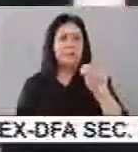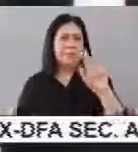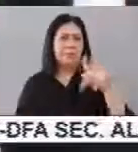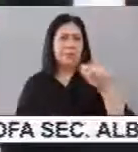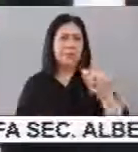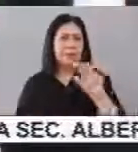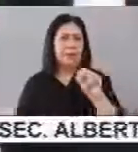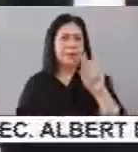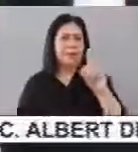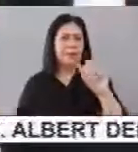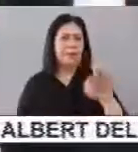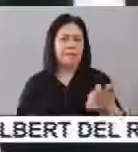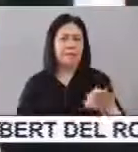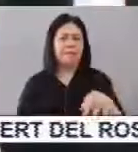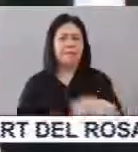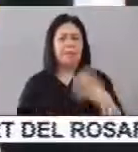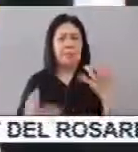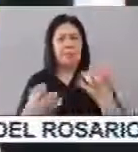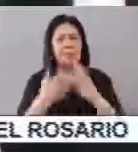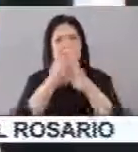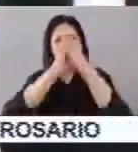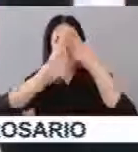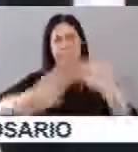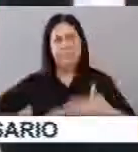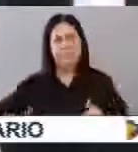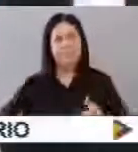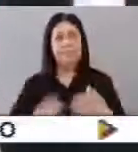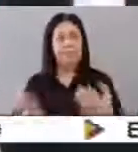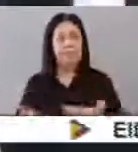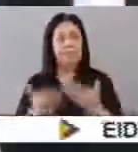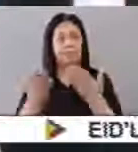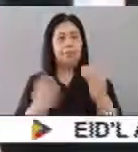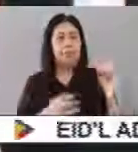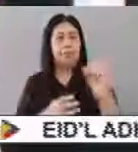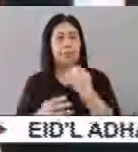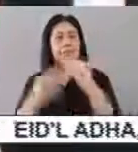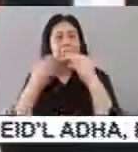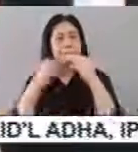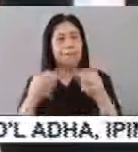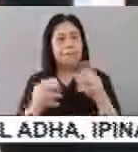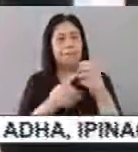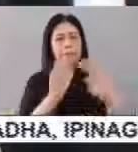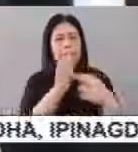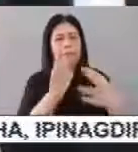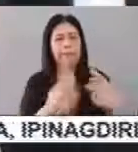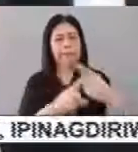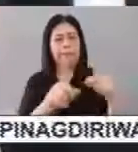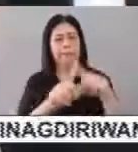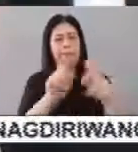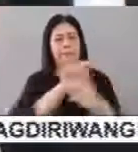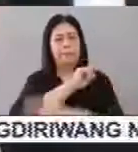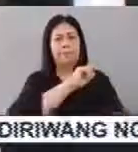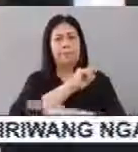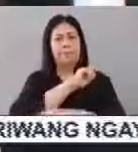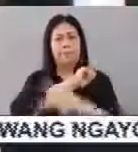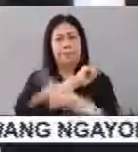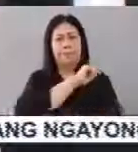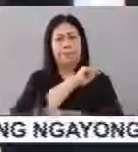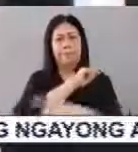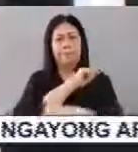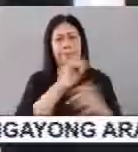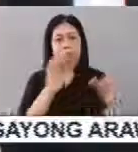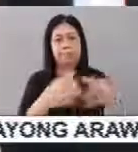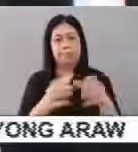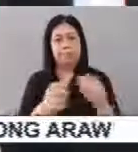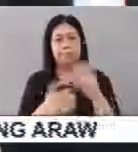Ipinagdiriwang po ng ating mga kababayang Muslim ngayong araw ang al-Adha. Madaling araw pa lang kanina, nagsimula ng magtungo ang ilan sa kanila